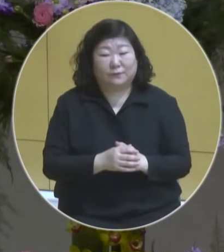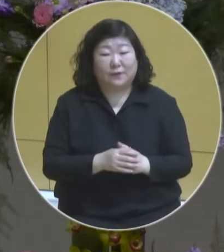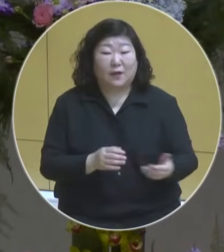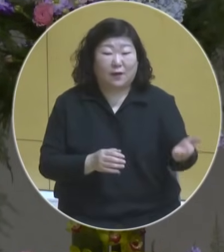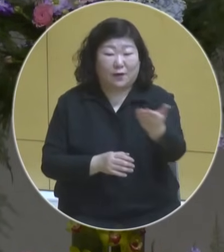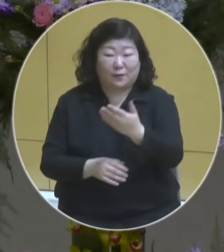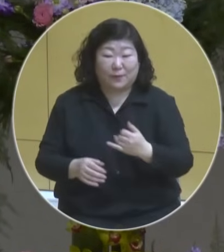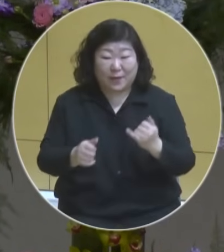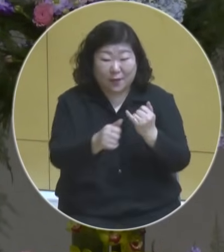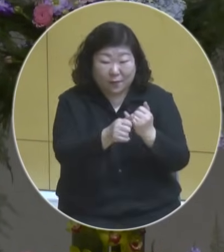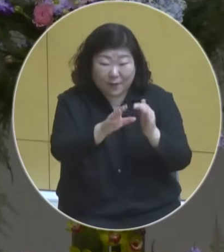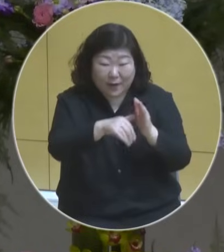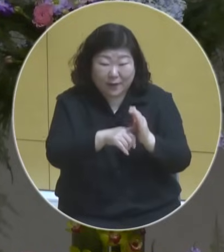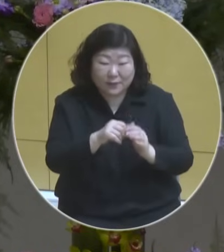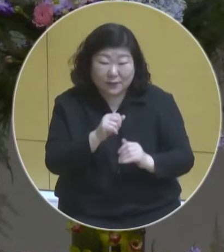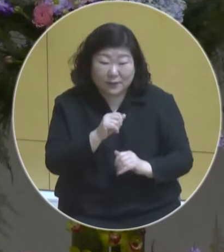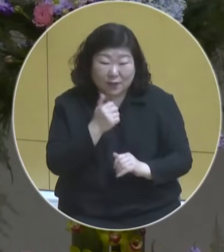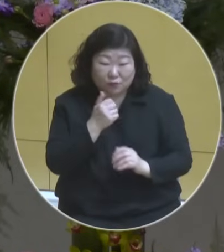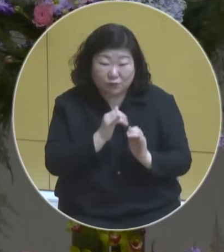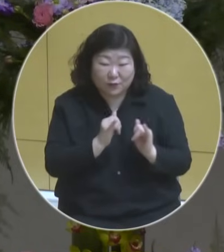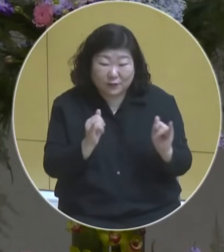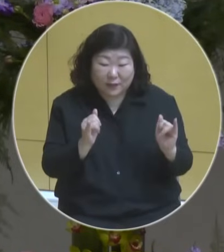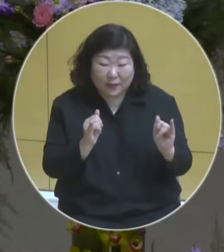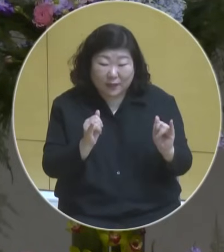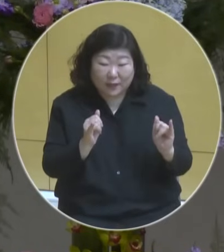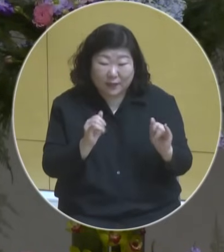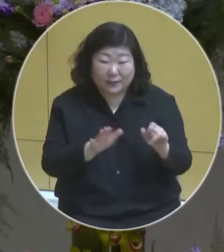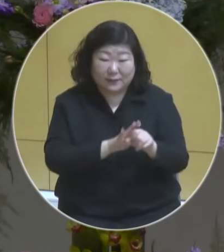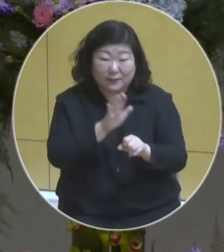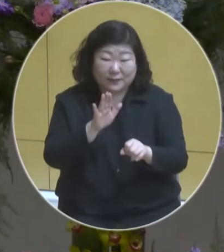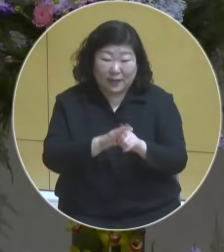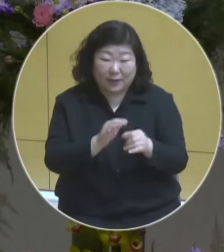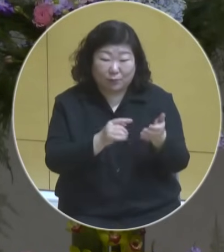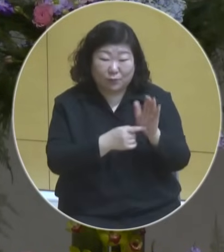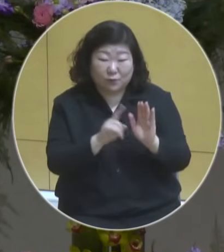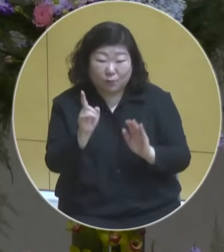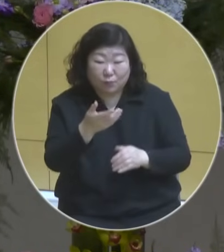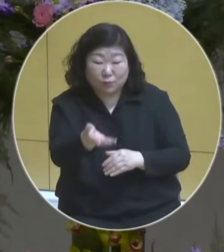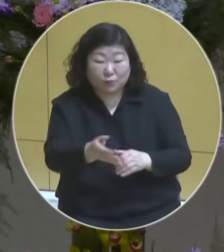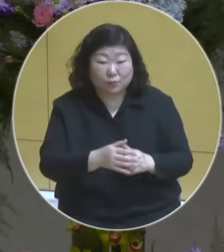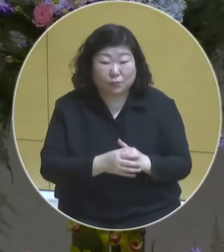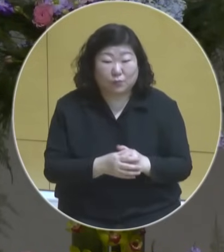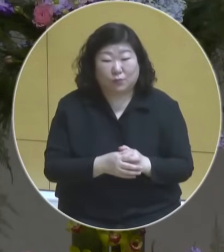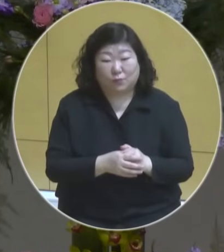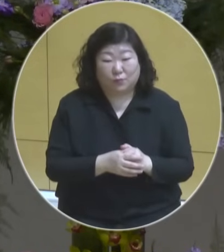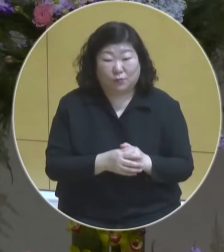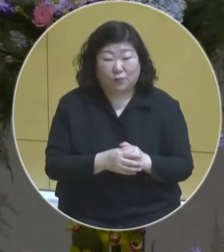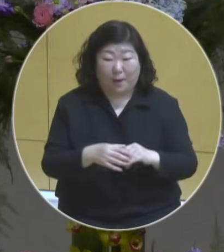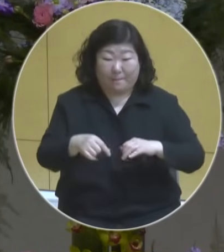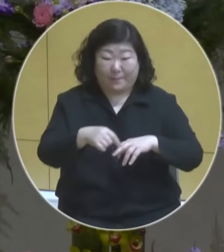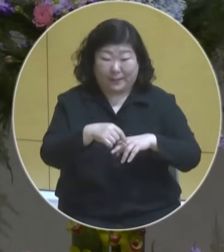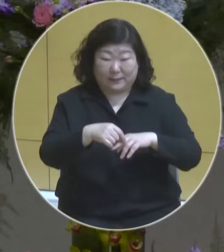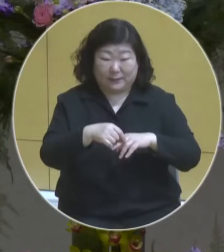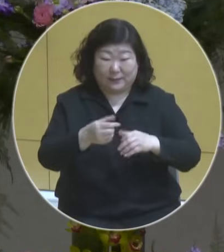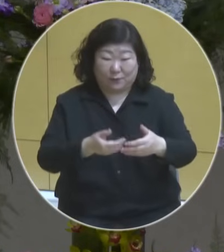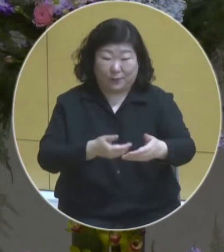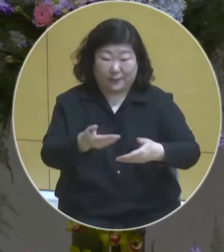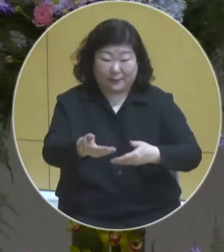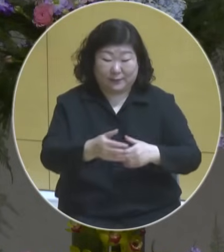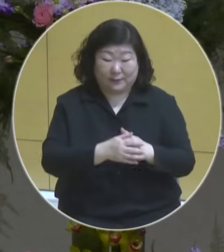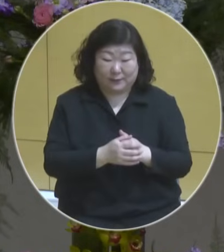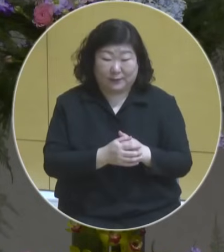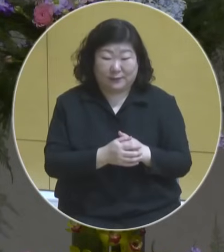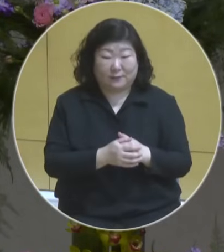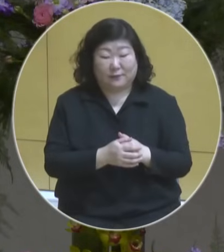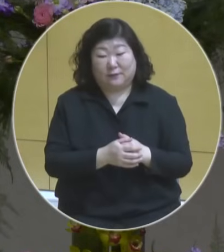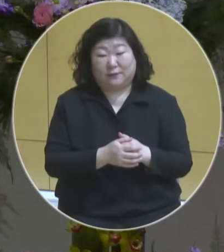때 주례자가 사랑의 징표로 무엇을 주겠습니까 하면 신랑신부가 반지를 교환합니다 링이라고